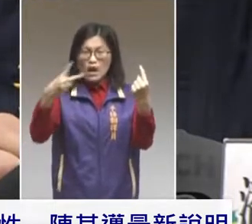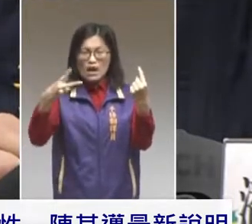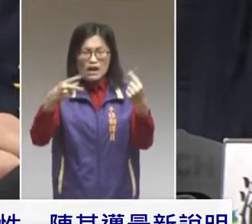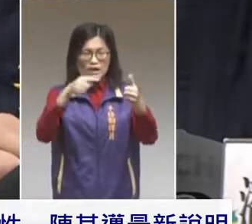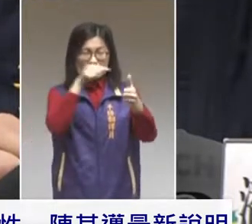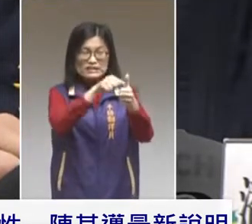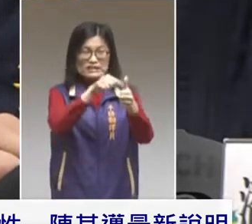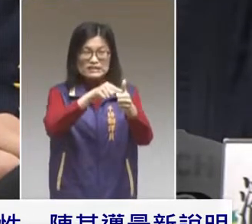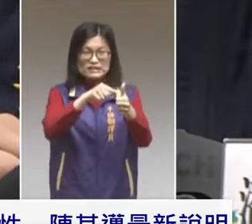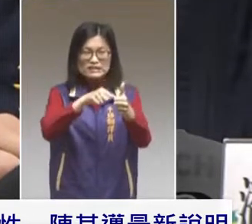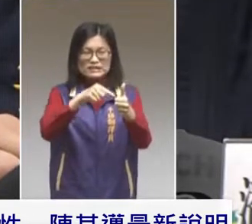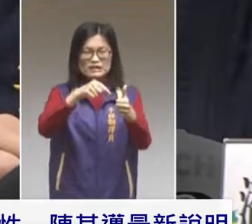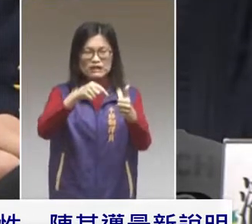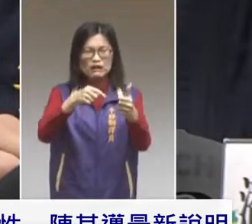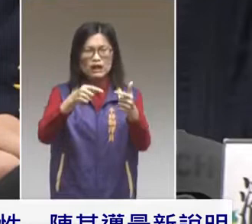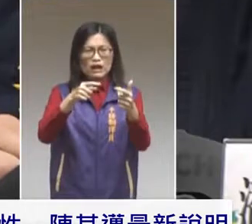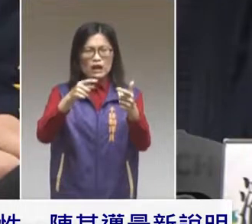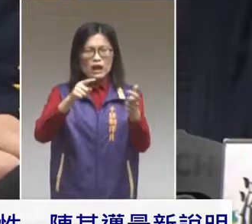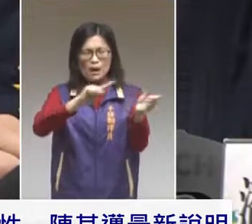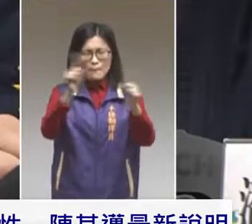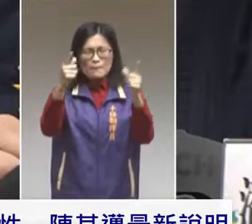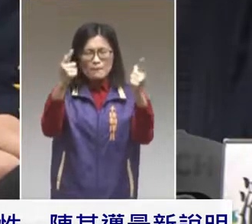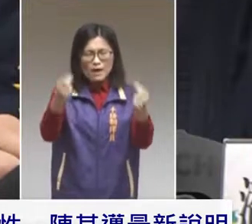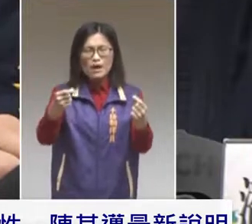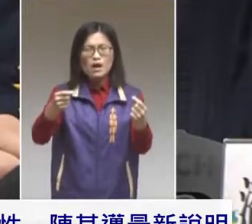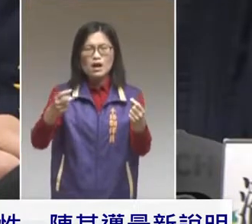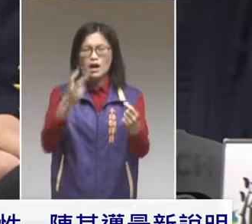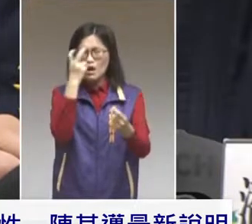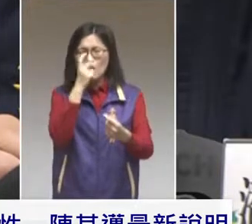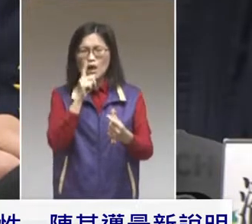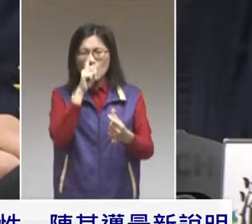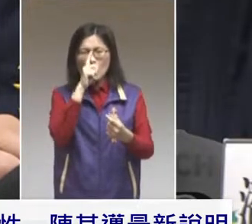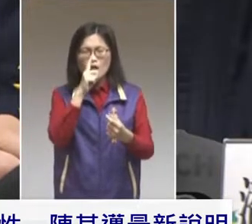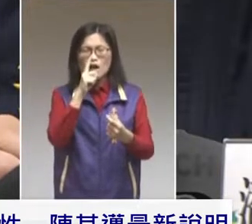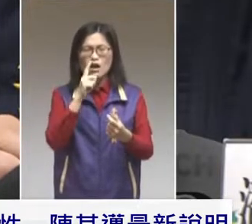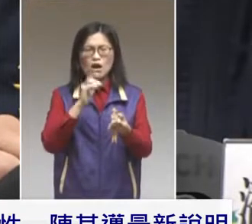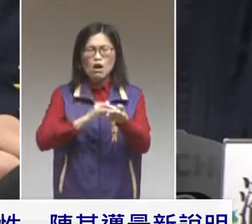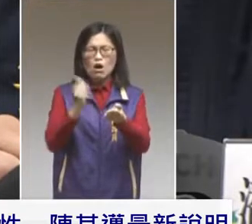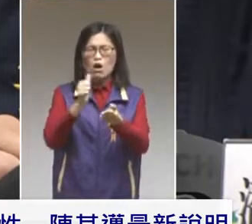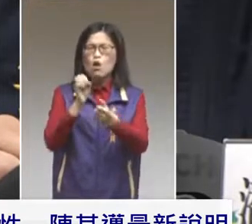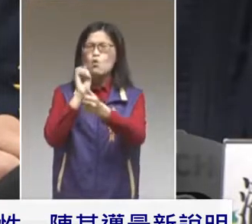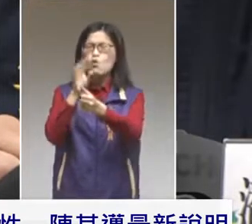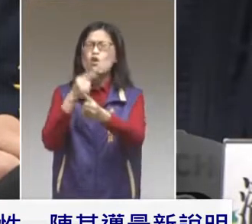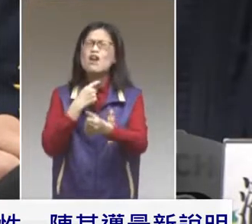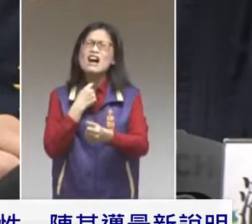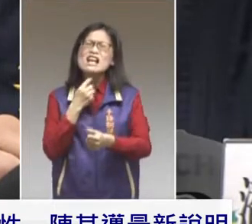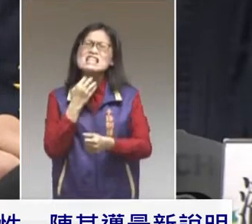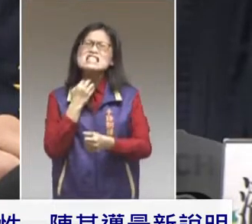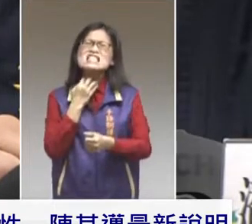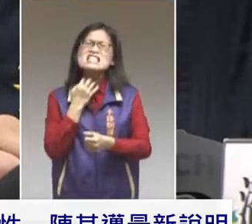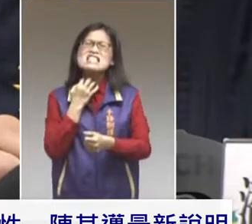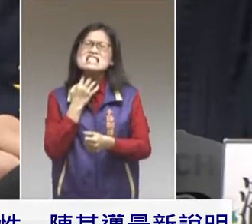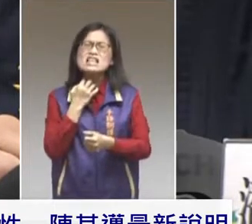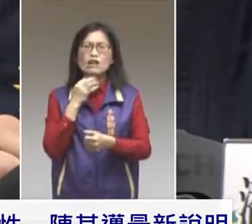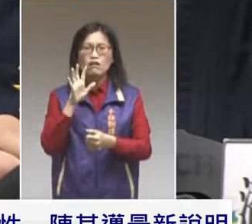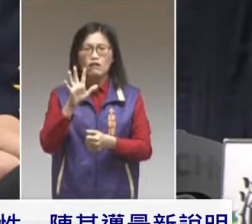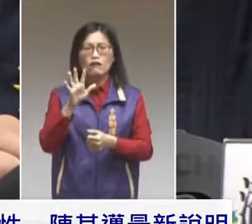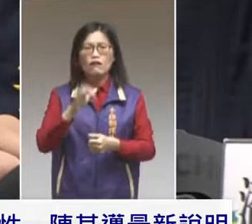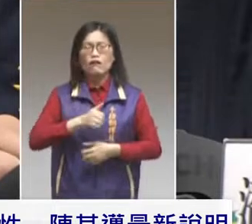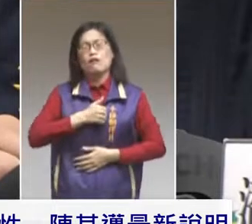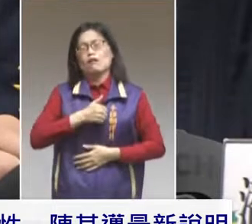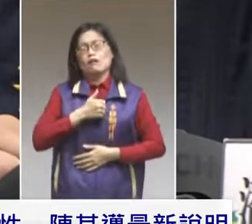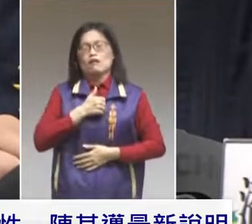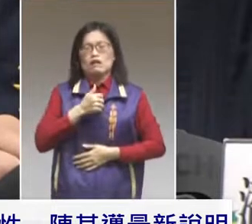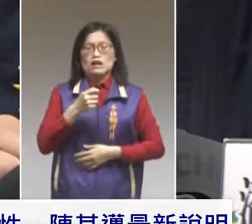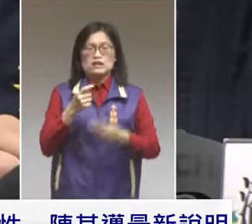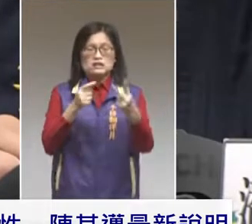案。那19952在同一天下午在采检当下也跟医师有主诉说